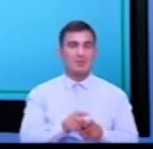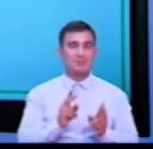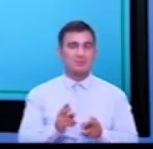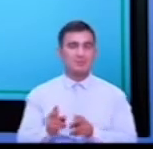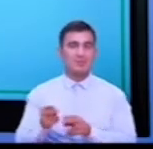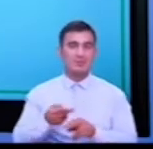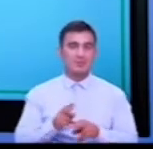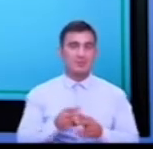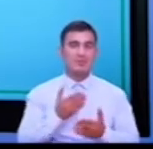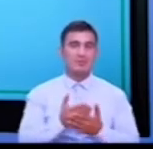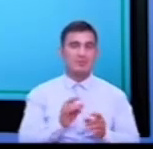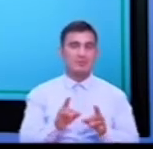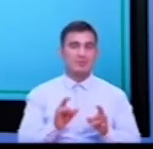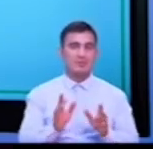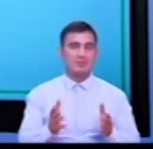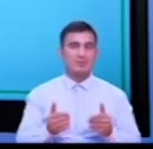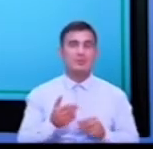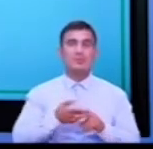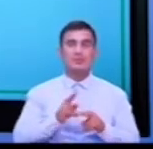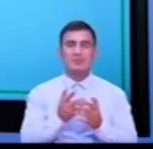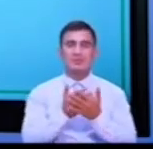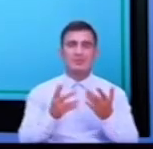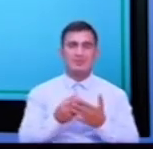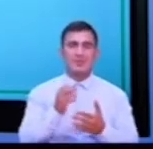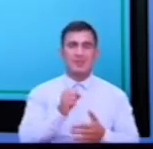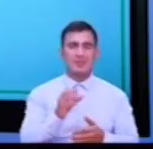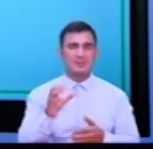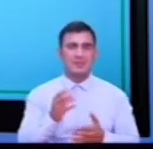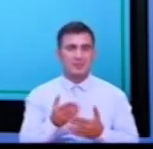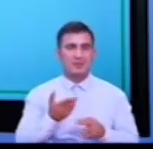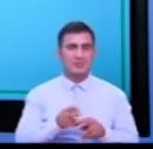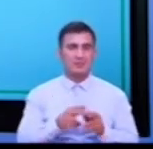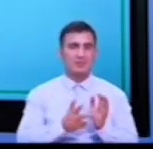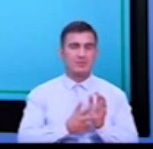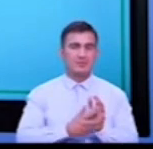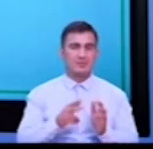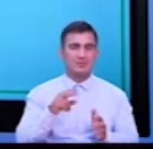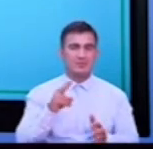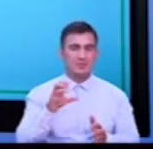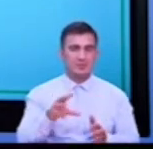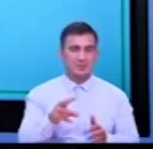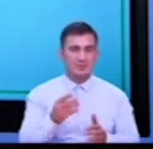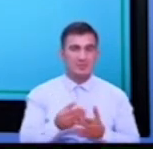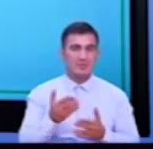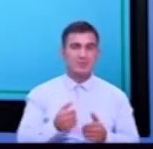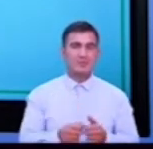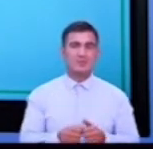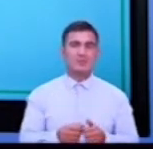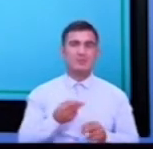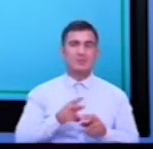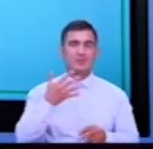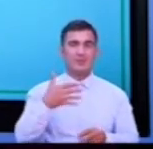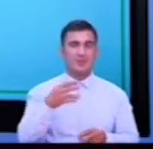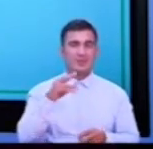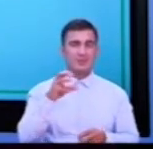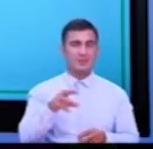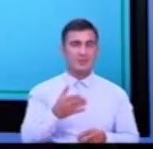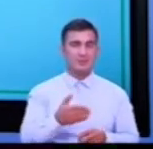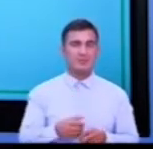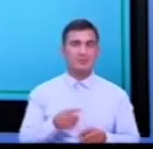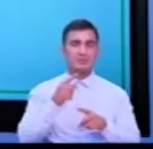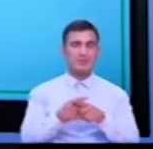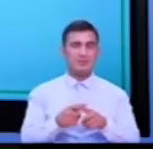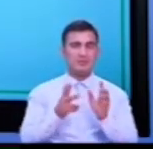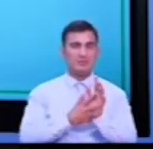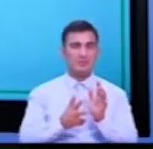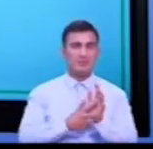demak, misollarni ishlab chiqamiz. AC 5 desimetr 8 santimetr. 5 desimetrimiz 50 santimetr.